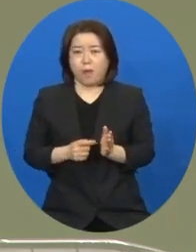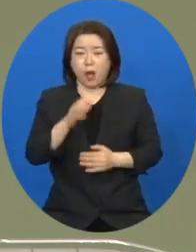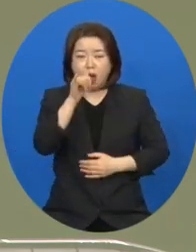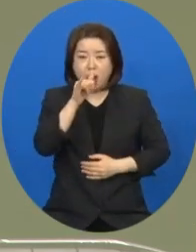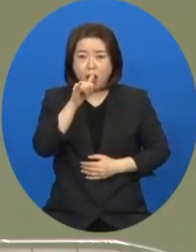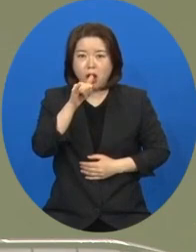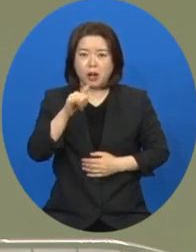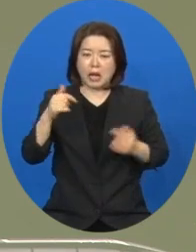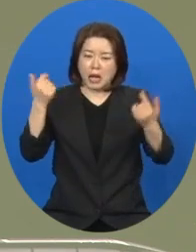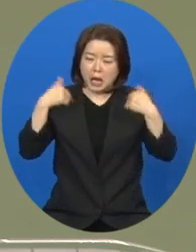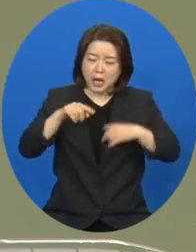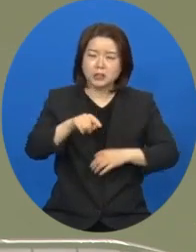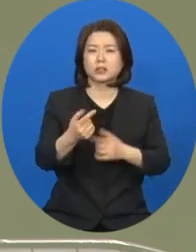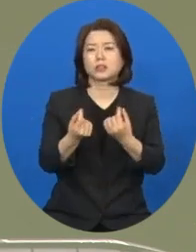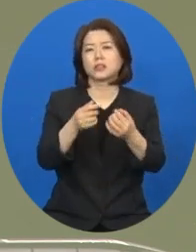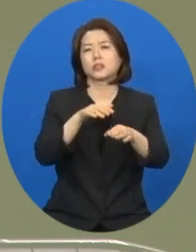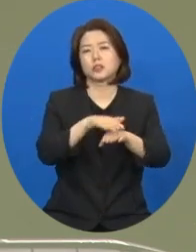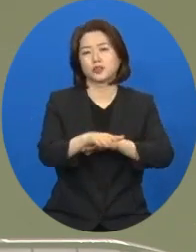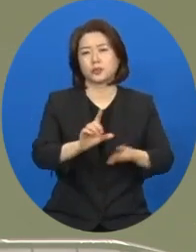그런 식으로 살았다.